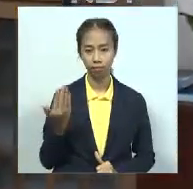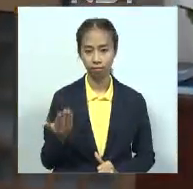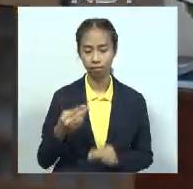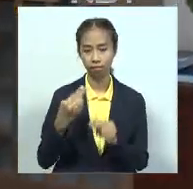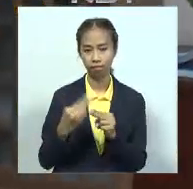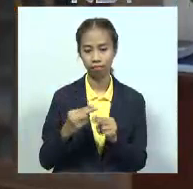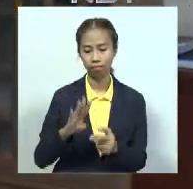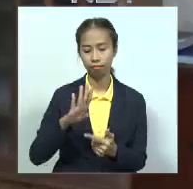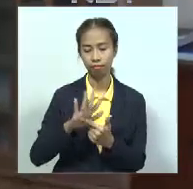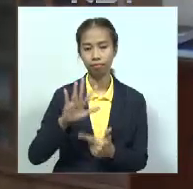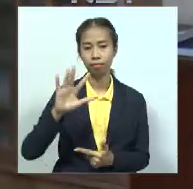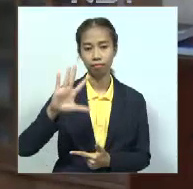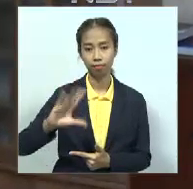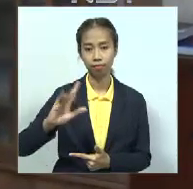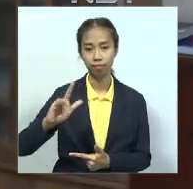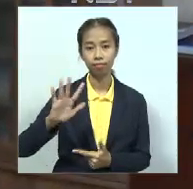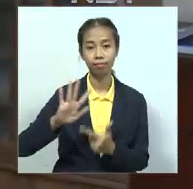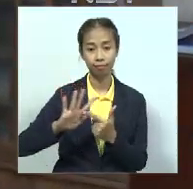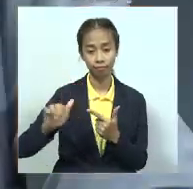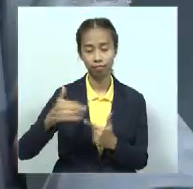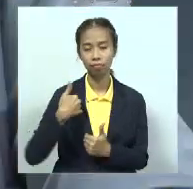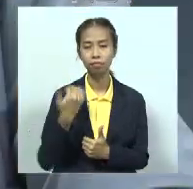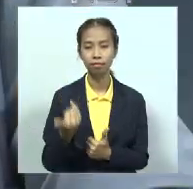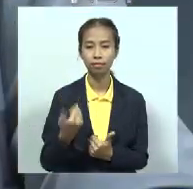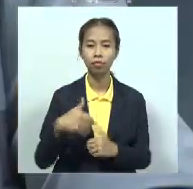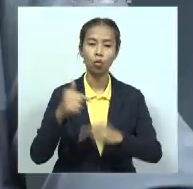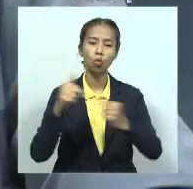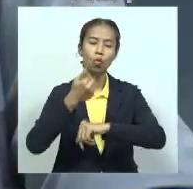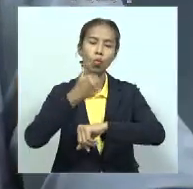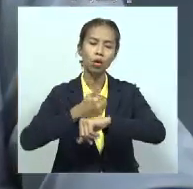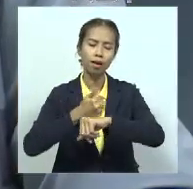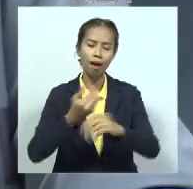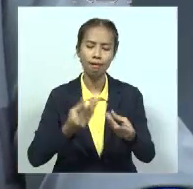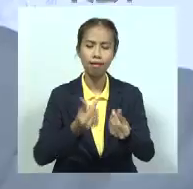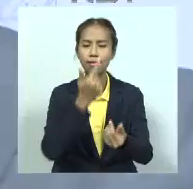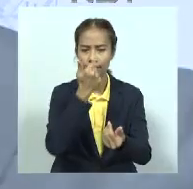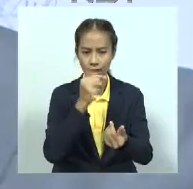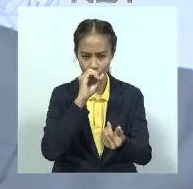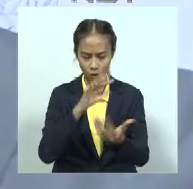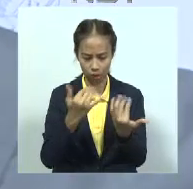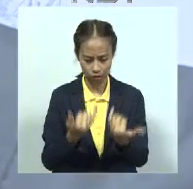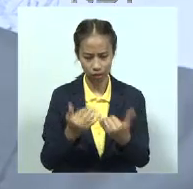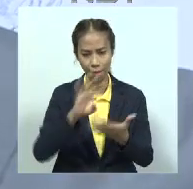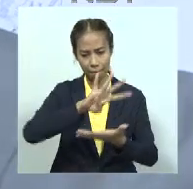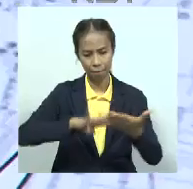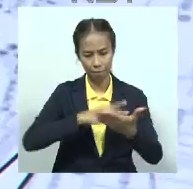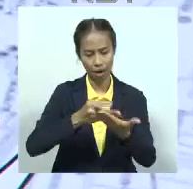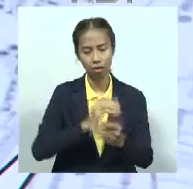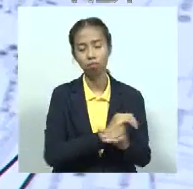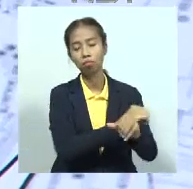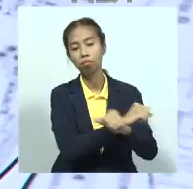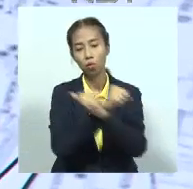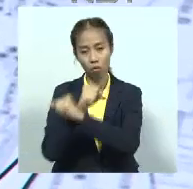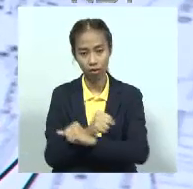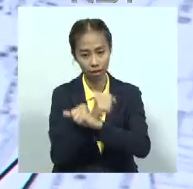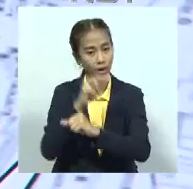พันหัวหน้าฝ่ายโยธาสำนักงานเขตดินแดงเปิดเผยถึงการเตรียมพร้อมรับมือน้ำท่วมสำนักงานเขตดินแดงได้ติดตั้งเ